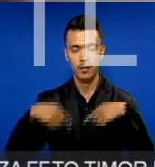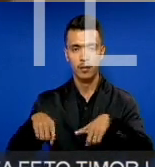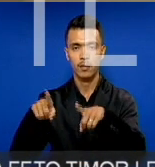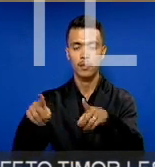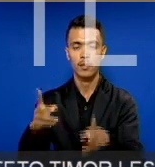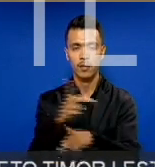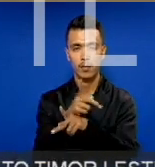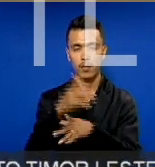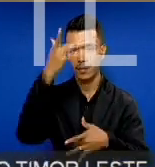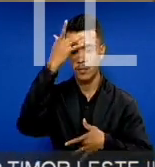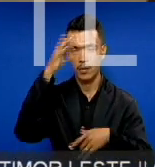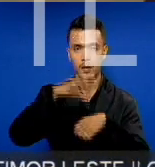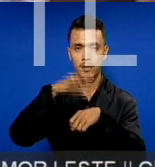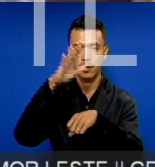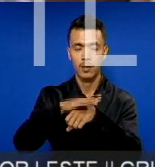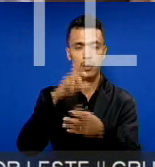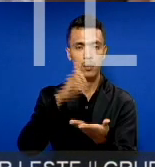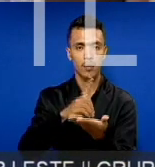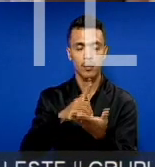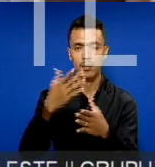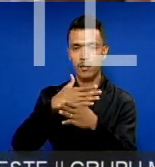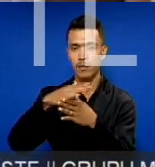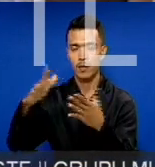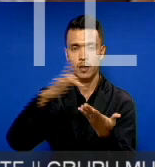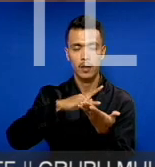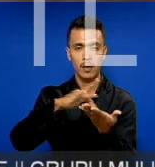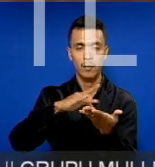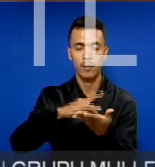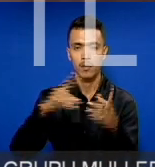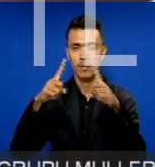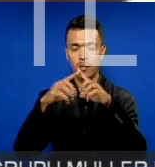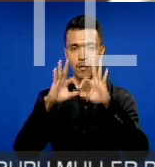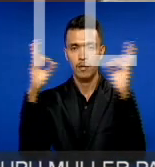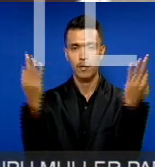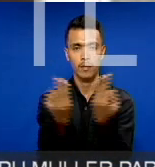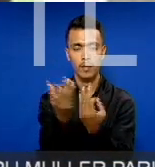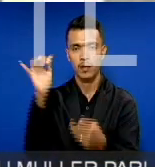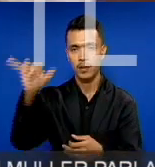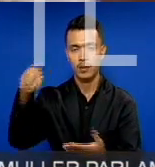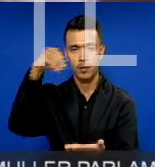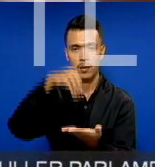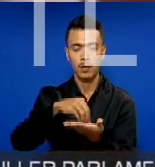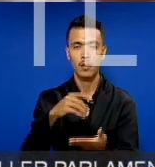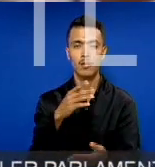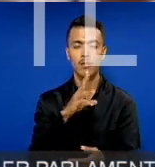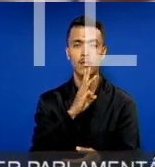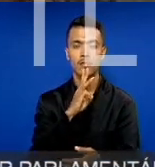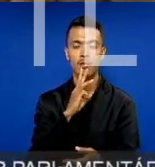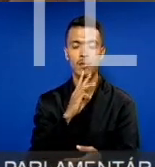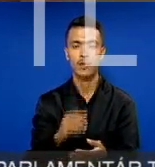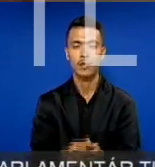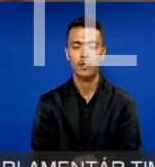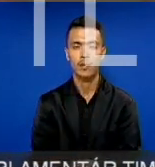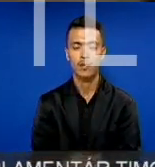previne moras dengue pessoal saúde sira, distribui ona e moro kabate ba uma kain sira, hodi tau babe no hala ona fumigação